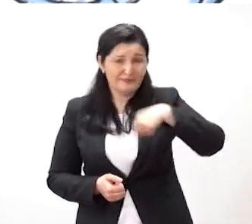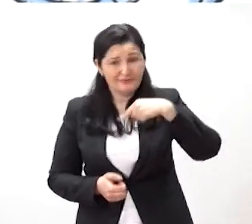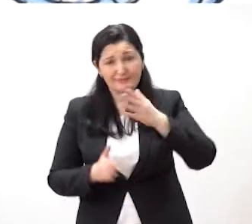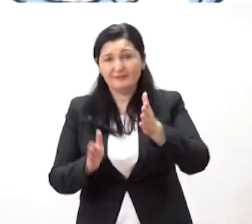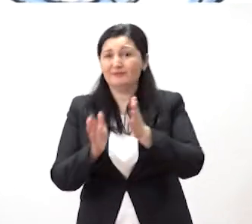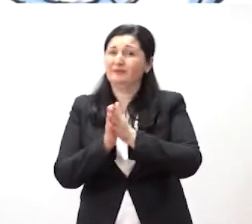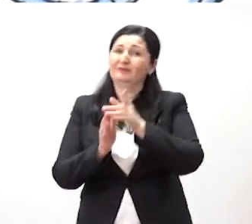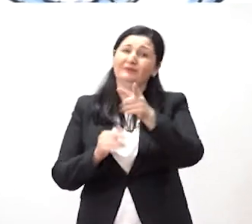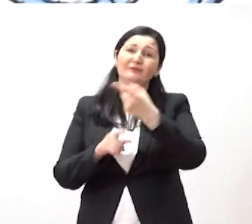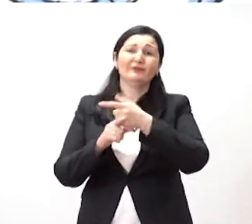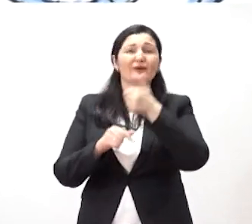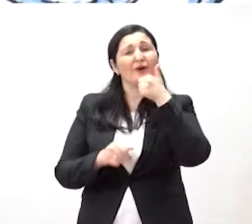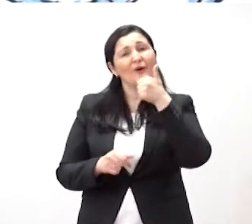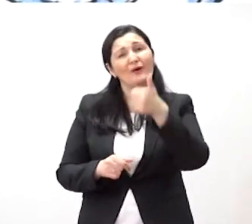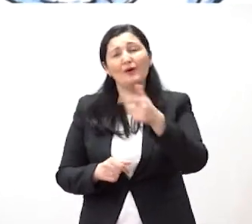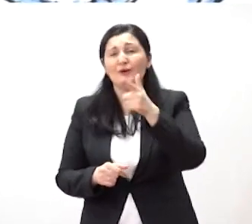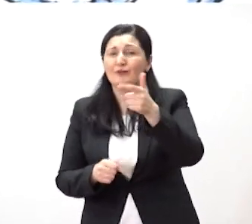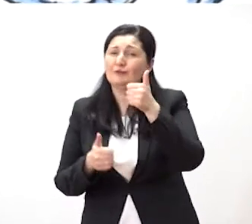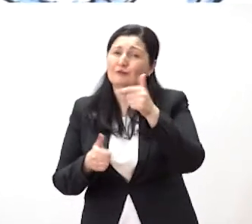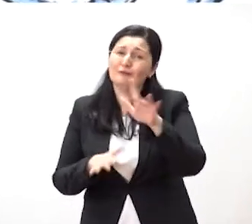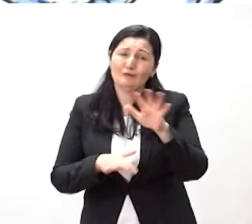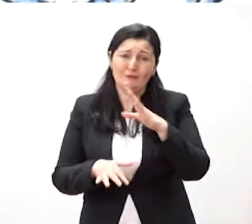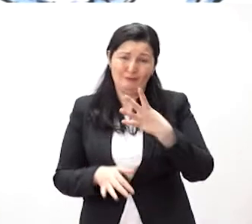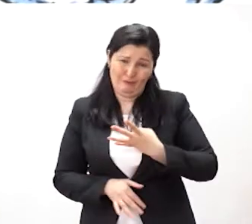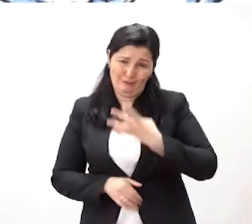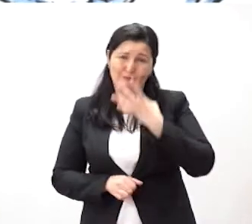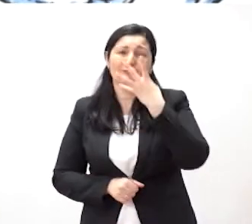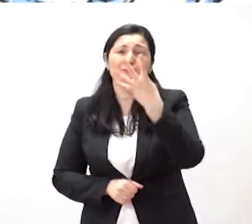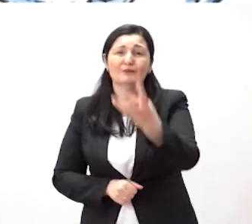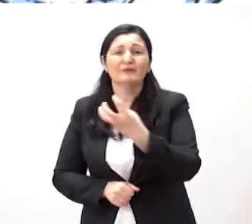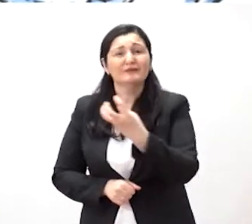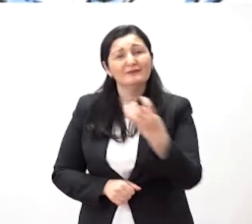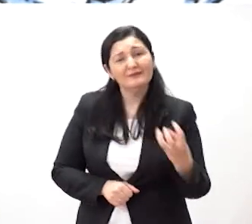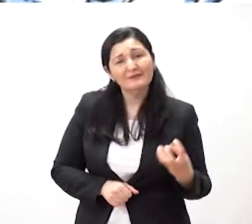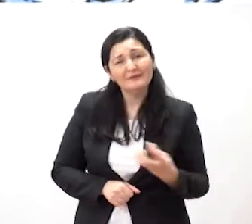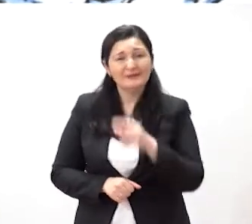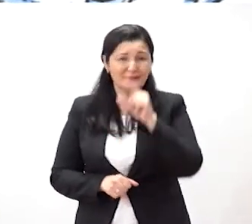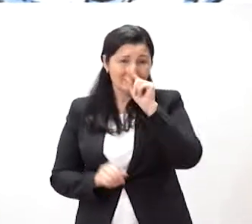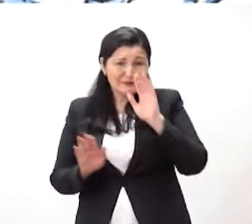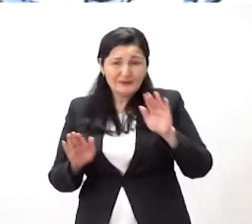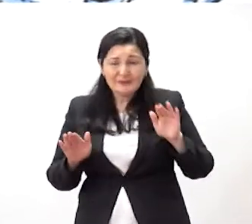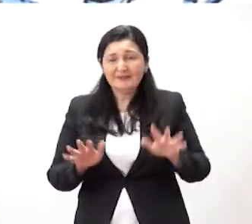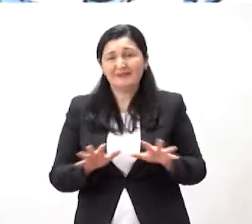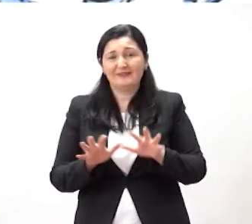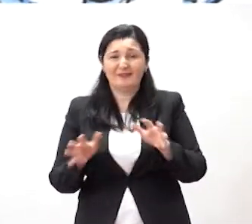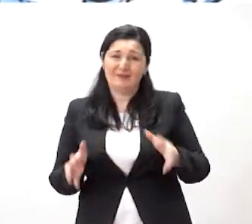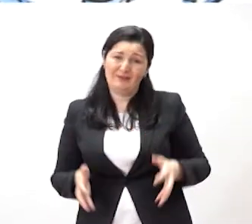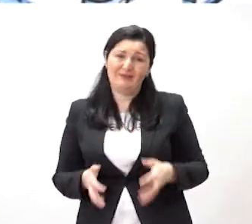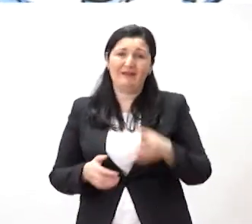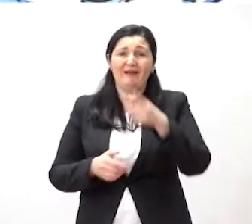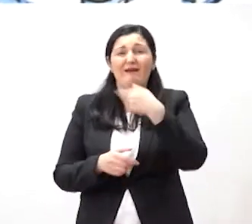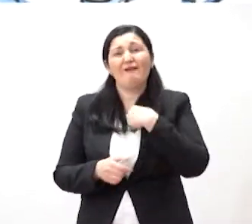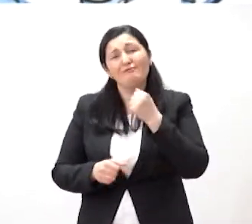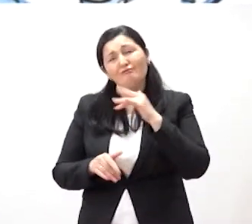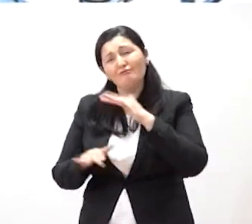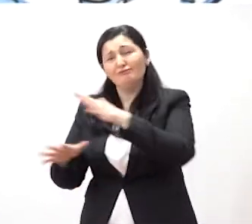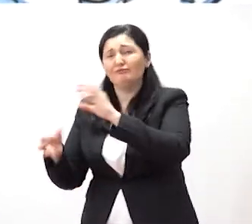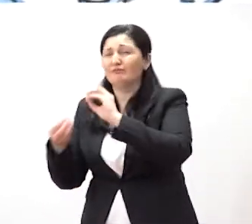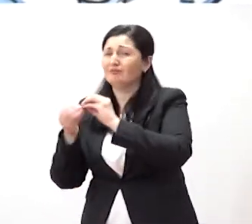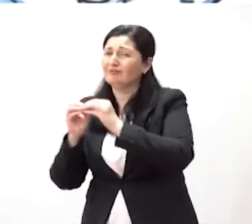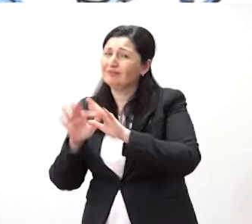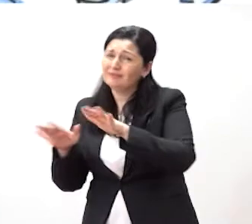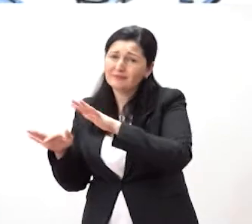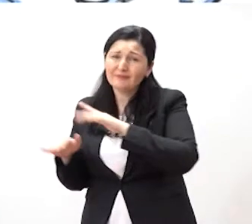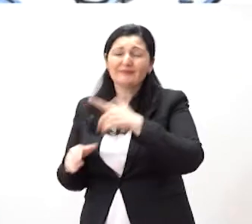ту бисёр меҳрубонӣ. 4 тухми маро ҳам гирифта чуҷа барор. Ман хеле сер корам.